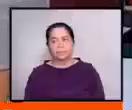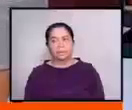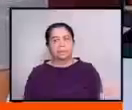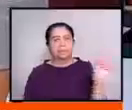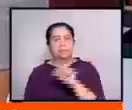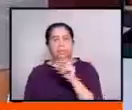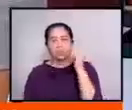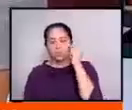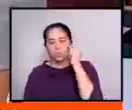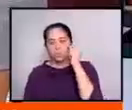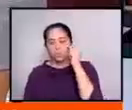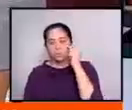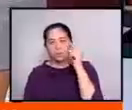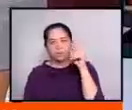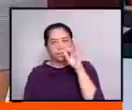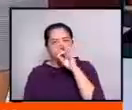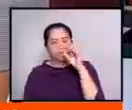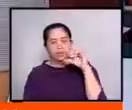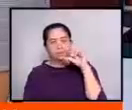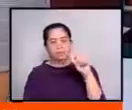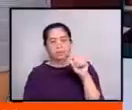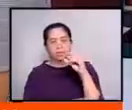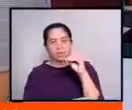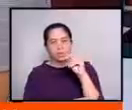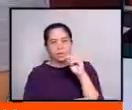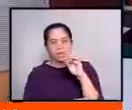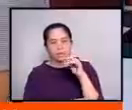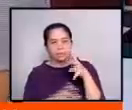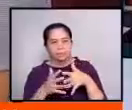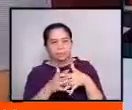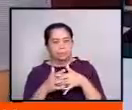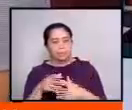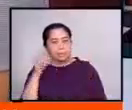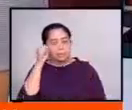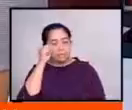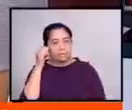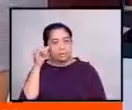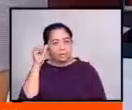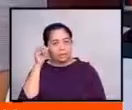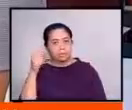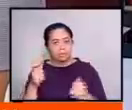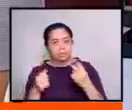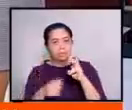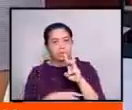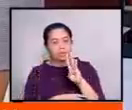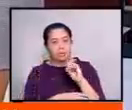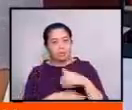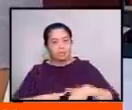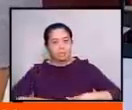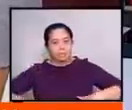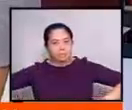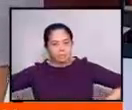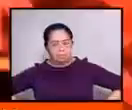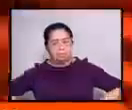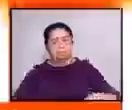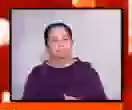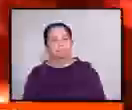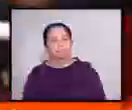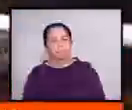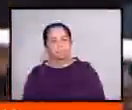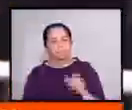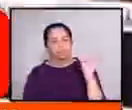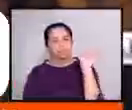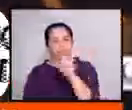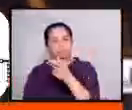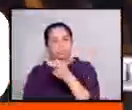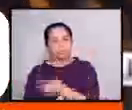Pinatumba naman ni Nonito the Filipino Flash Donaire ang Amerikanong si Stephon Young para sa WBA Bantamweight title. Pinatulog